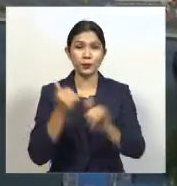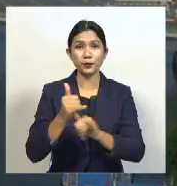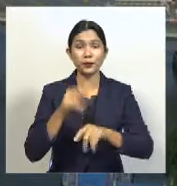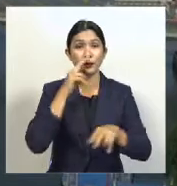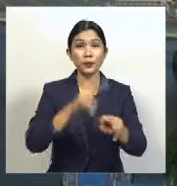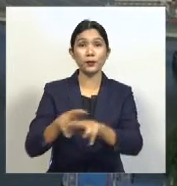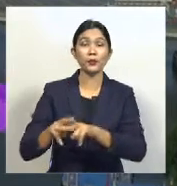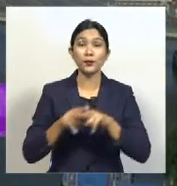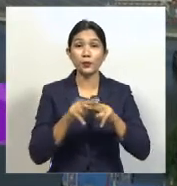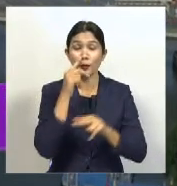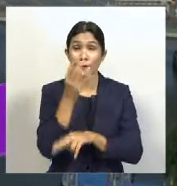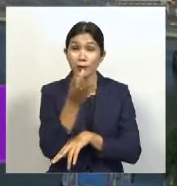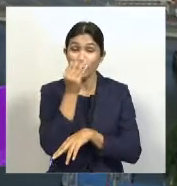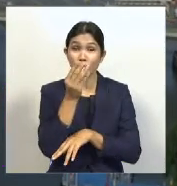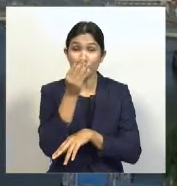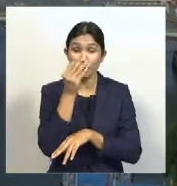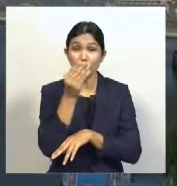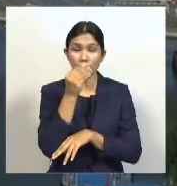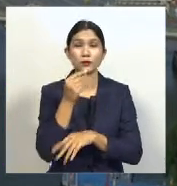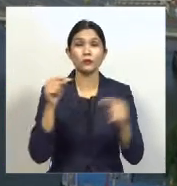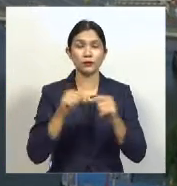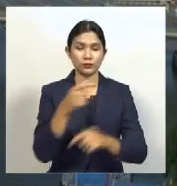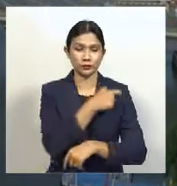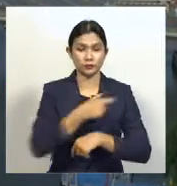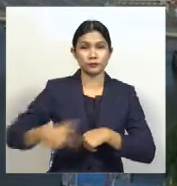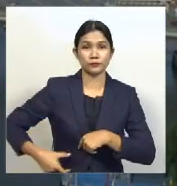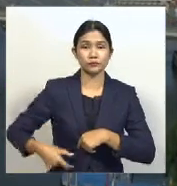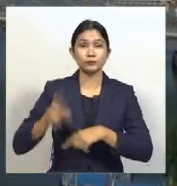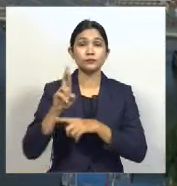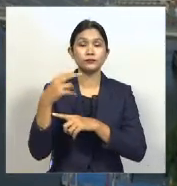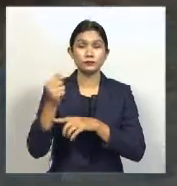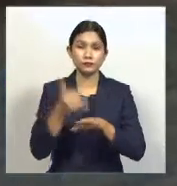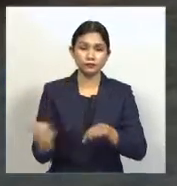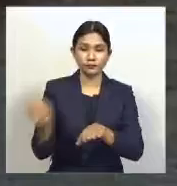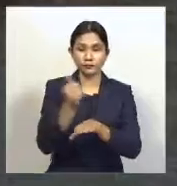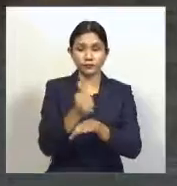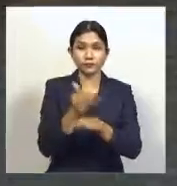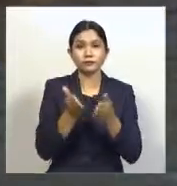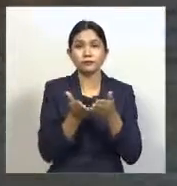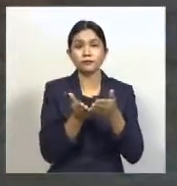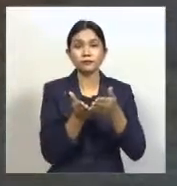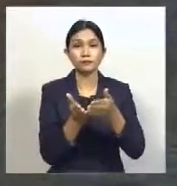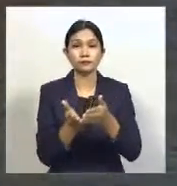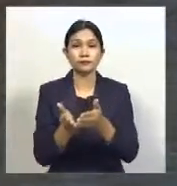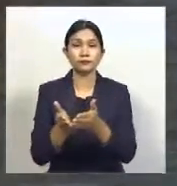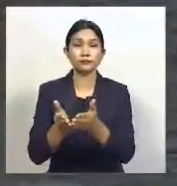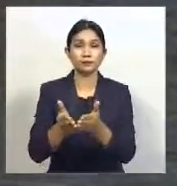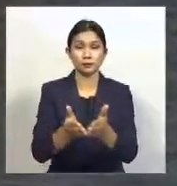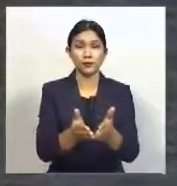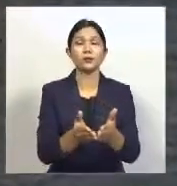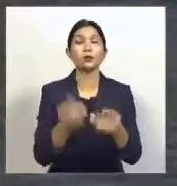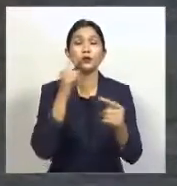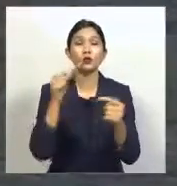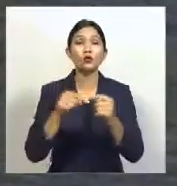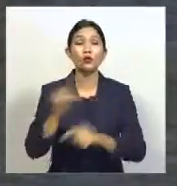ระบาทพระบาทสมเด็จพระเจ้าอยู่หัวเสด็จพระราชดำเนินเลียบพระนครโดยขบวนพระยุหยาตราทางชลมารคใน